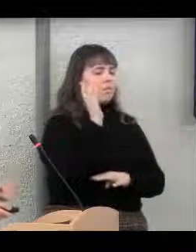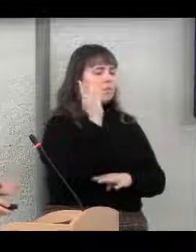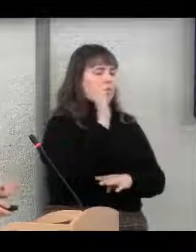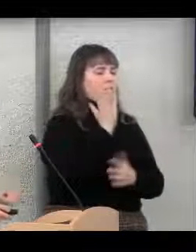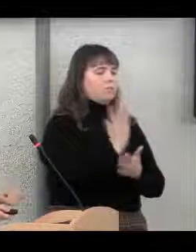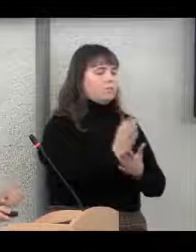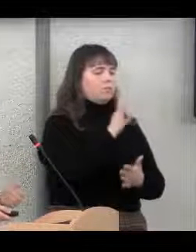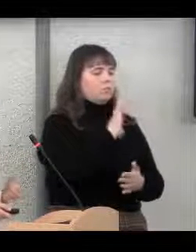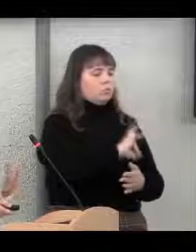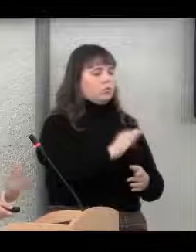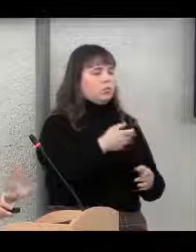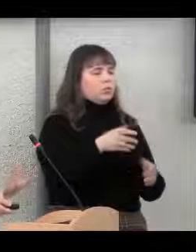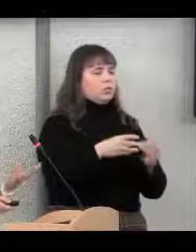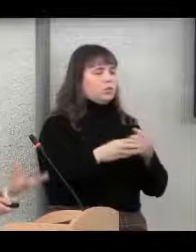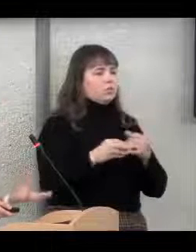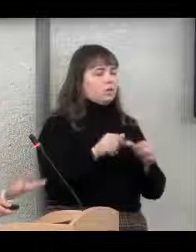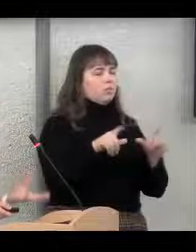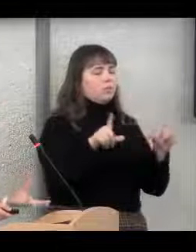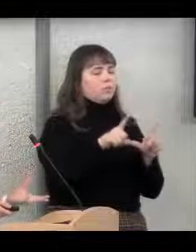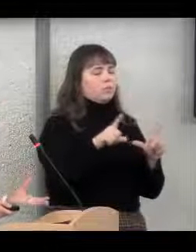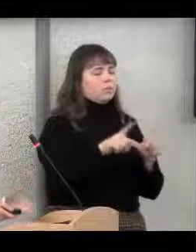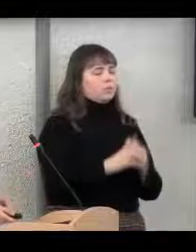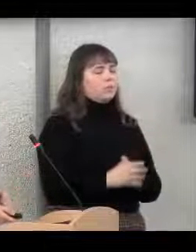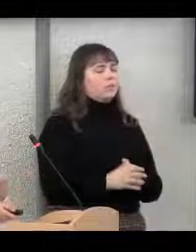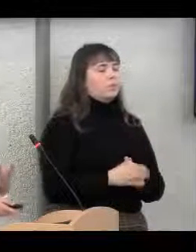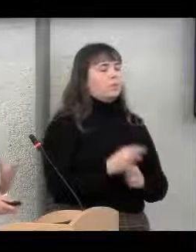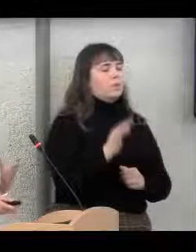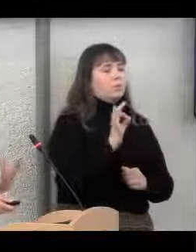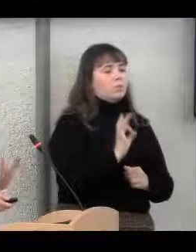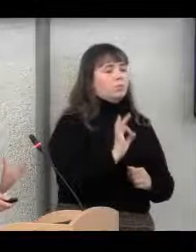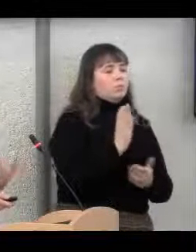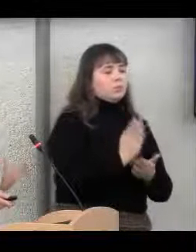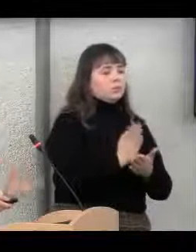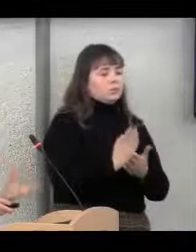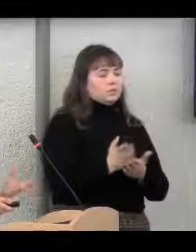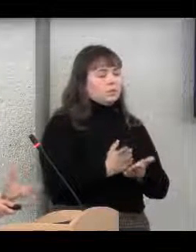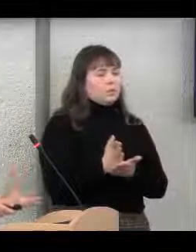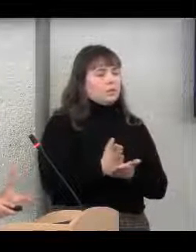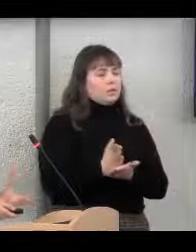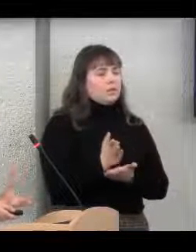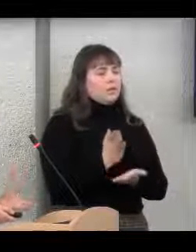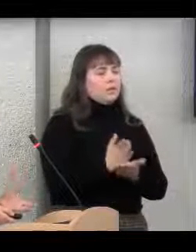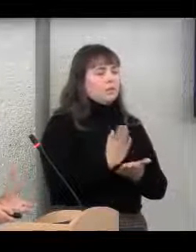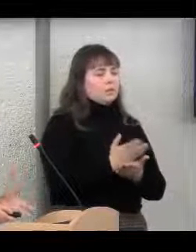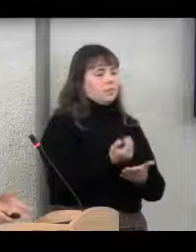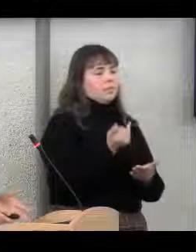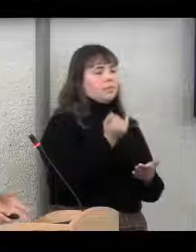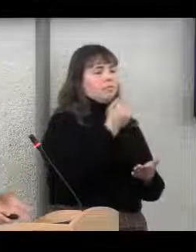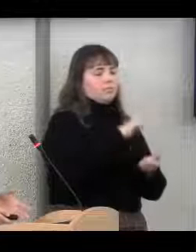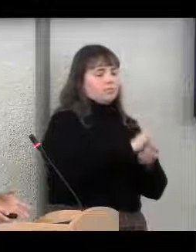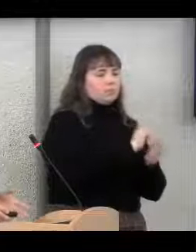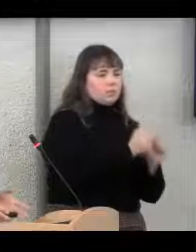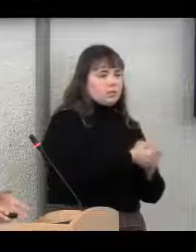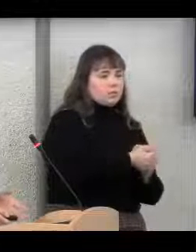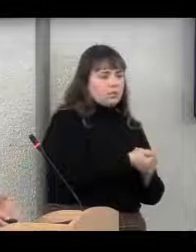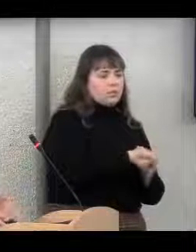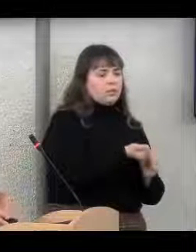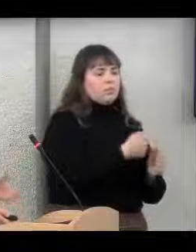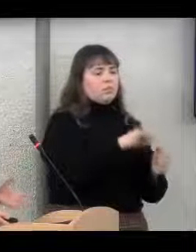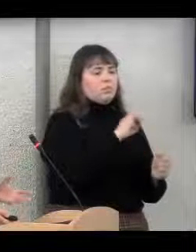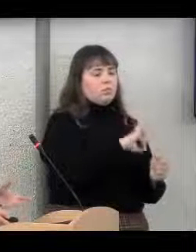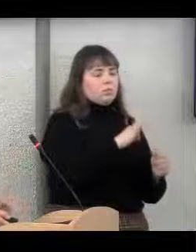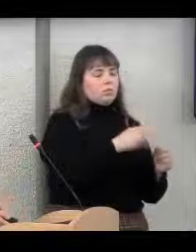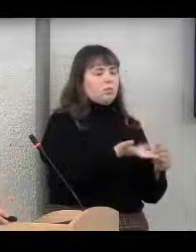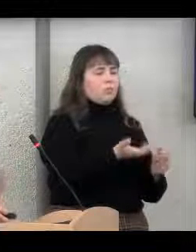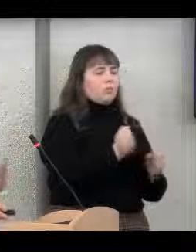naudojimas žemės ūkyje. Ir būtent dėl tokių praktikų ir panašių anglies taupymo ūkininkavimo praktikų mes